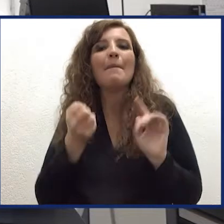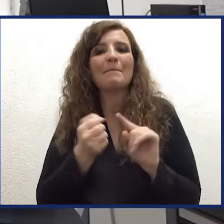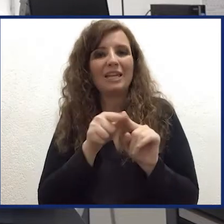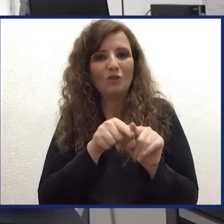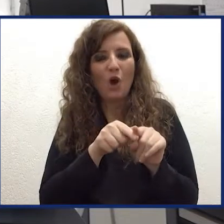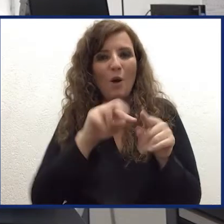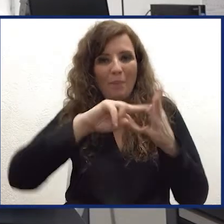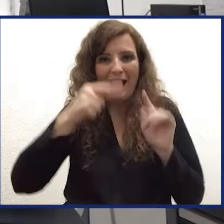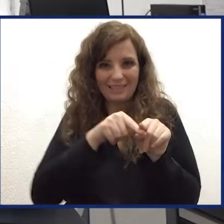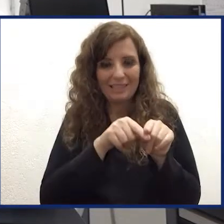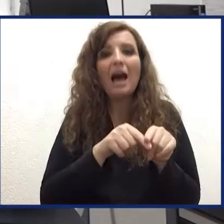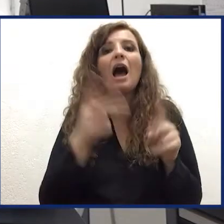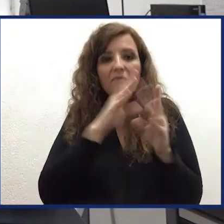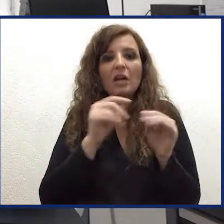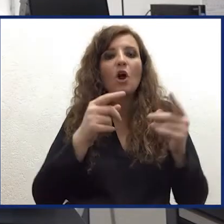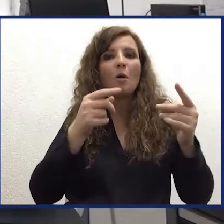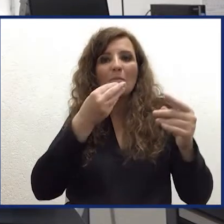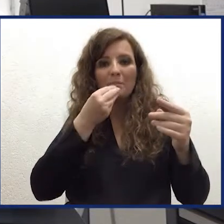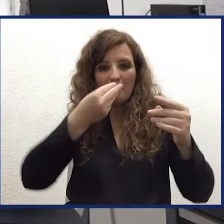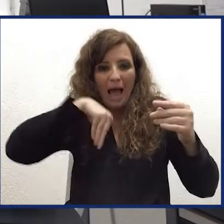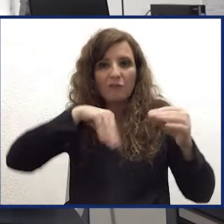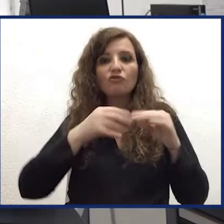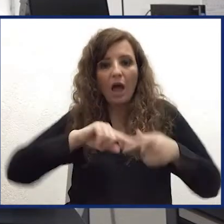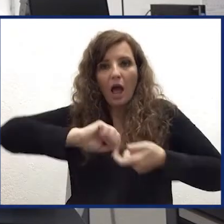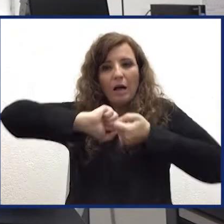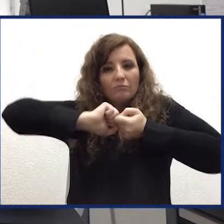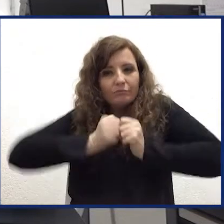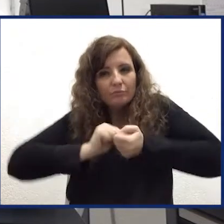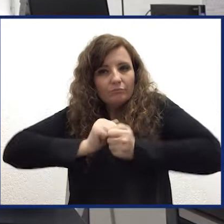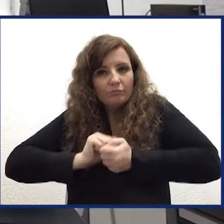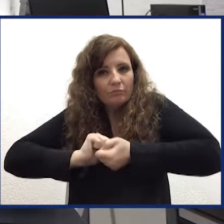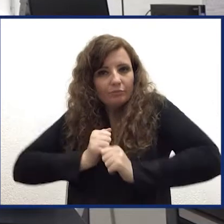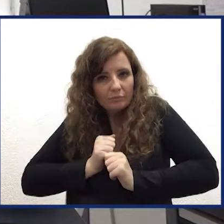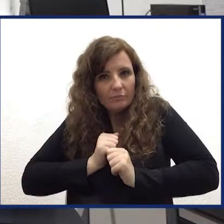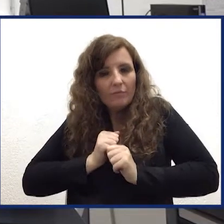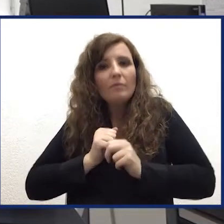da un enzima che si chiama amilasi e produce dei monomeri